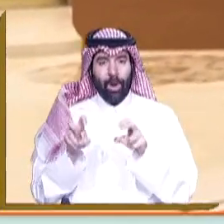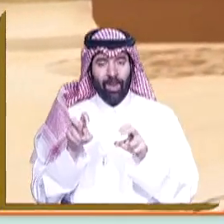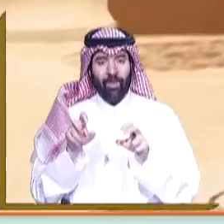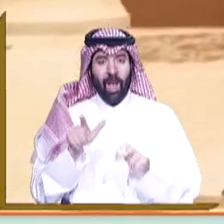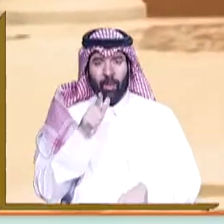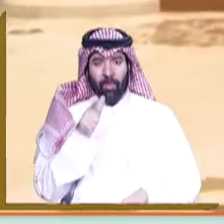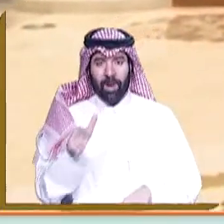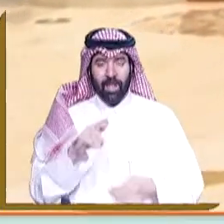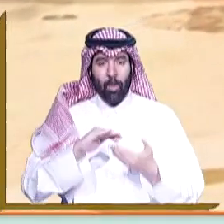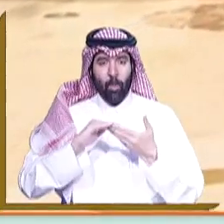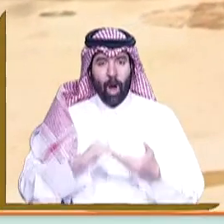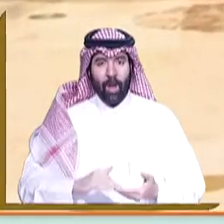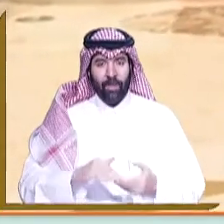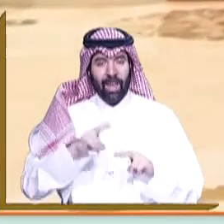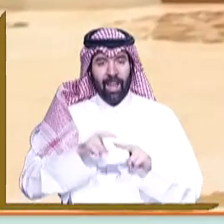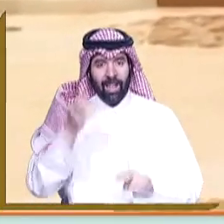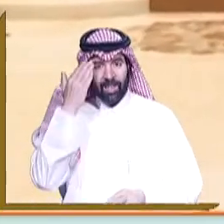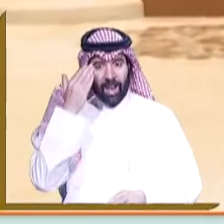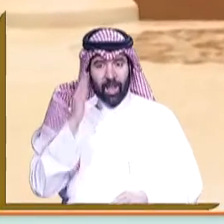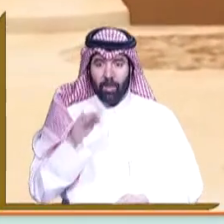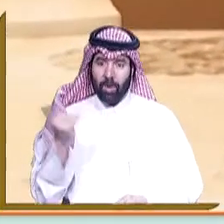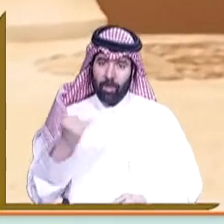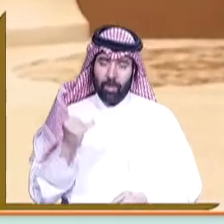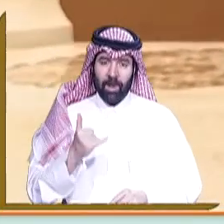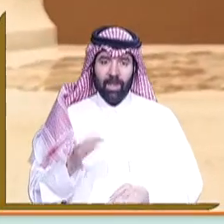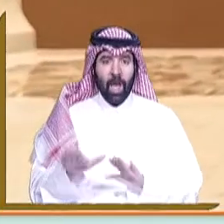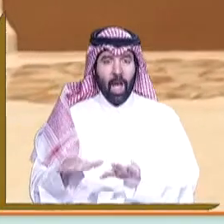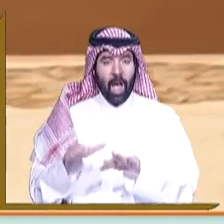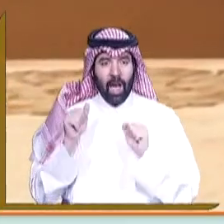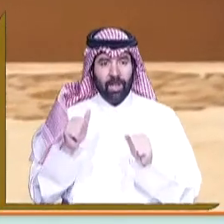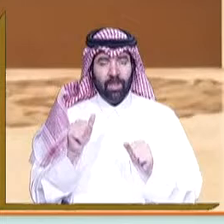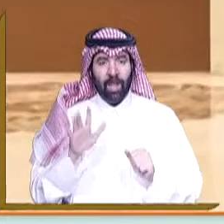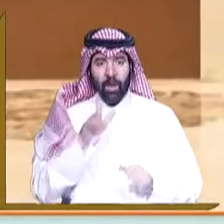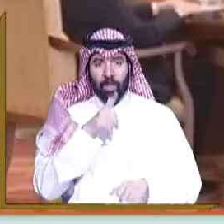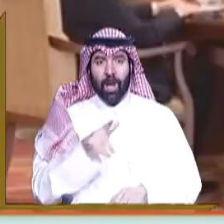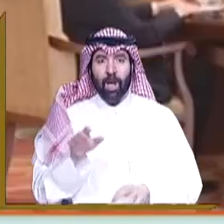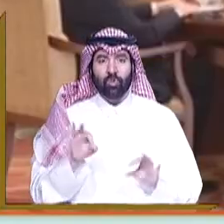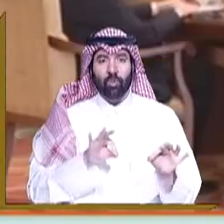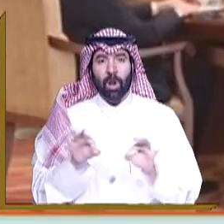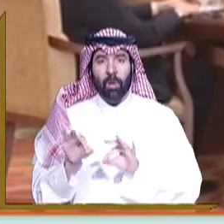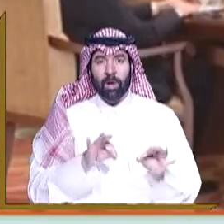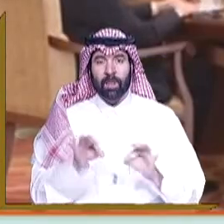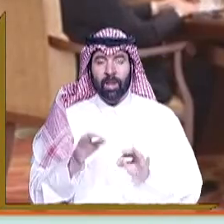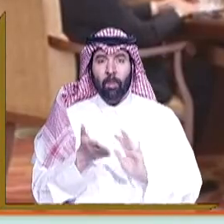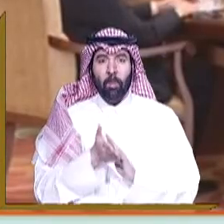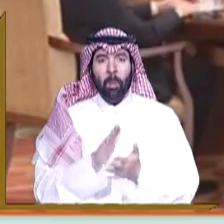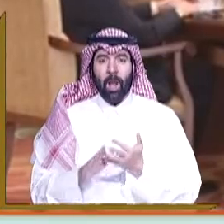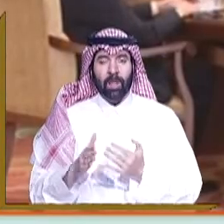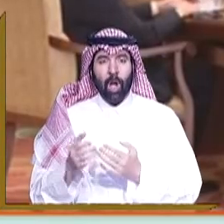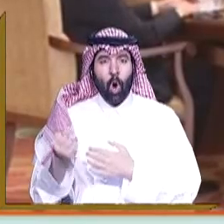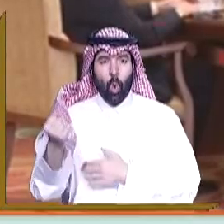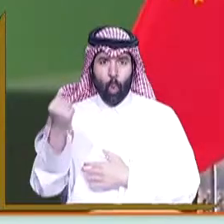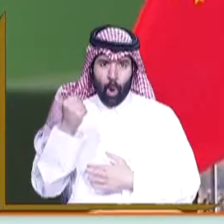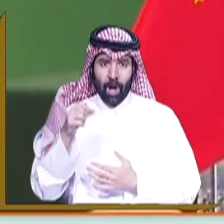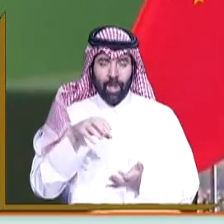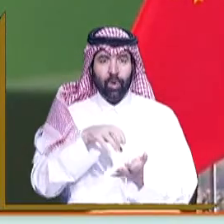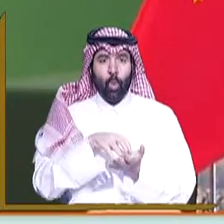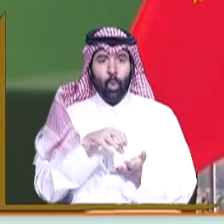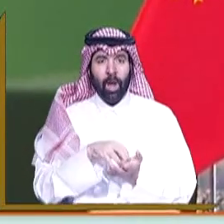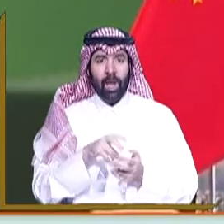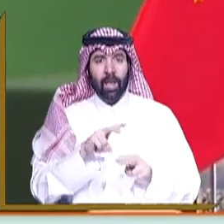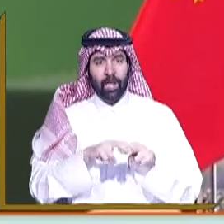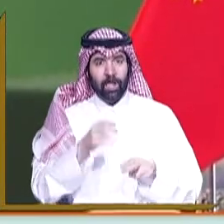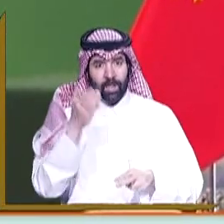وحلفائها المؤيدين لإسرائيل، عزلهم دبلوماسيا، وهذا أمر طبعا لا تتحمله دولة عظمى. يعني إسرائيل